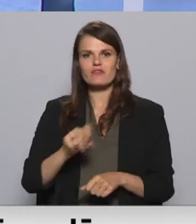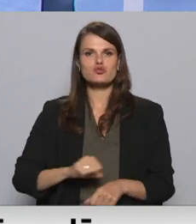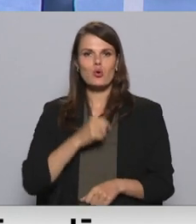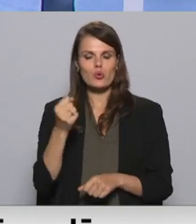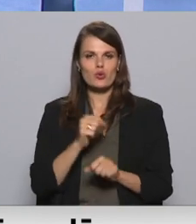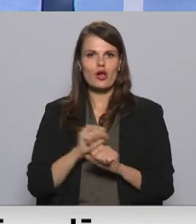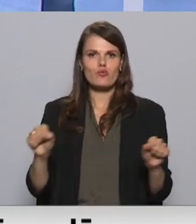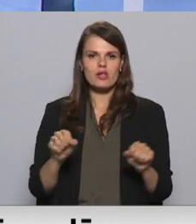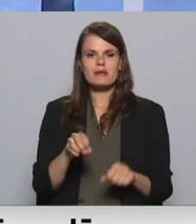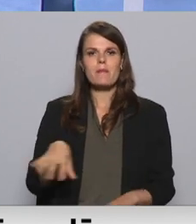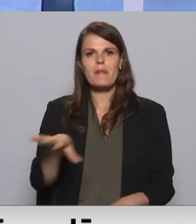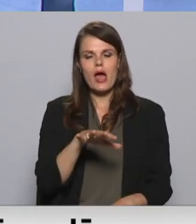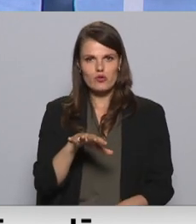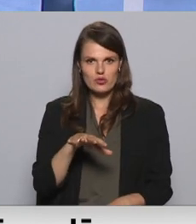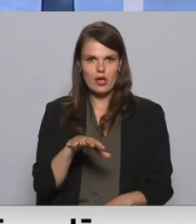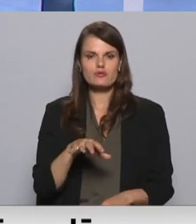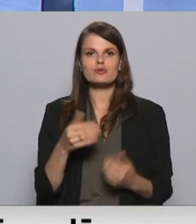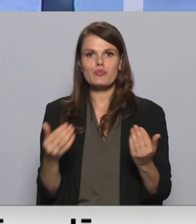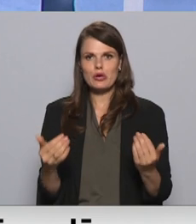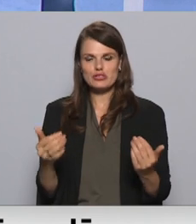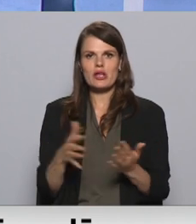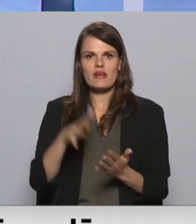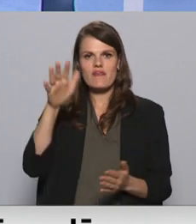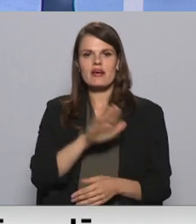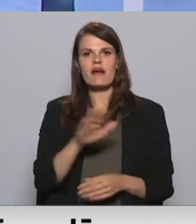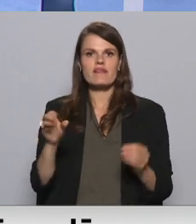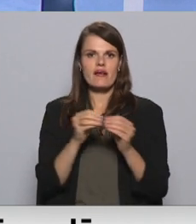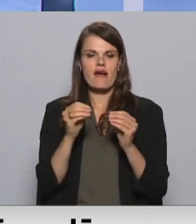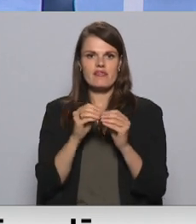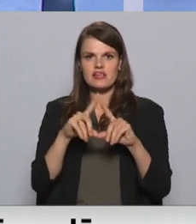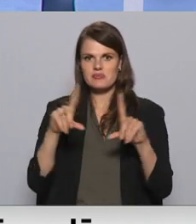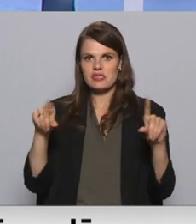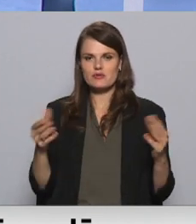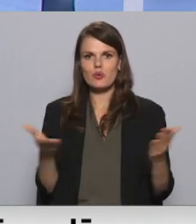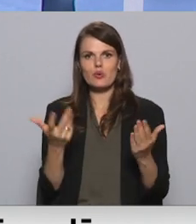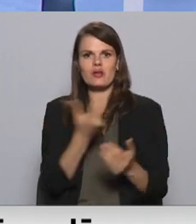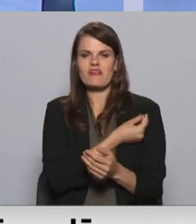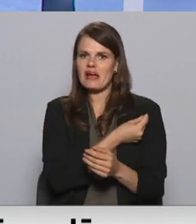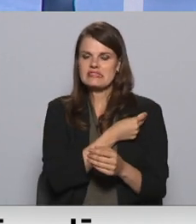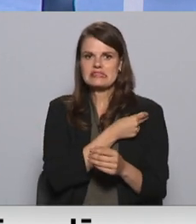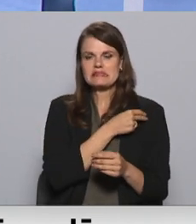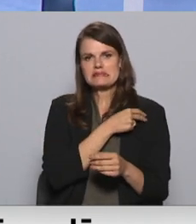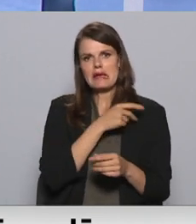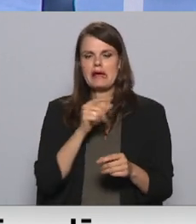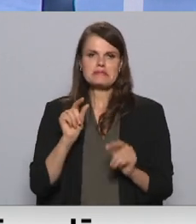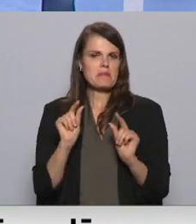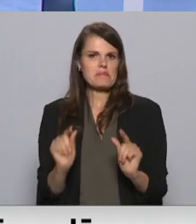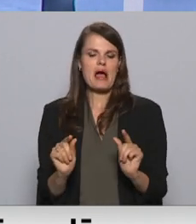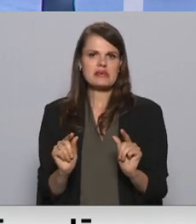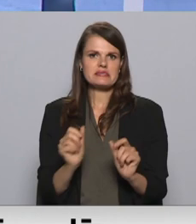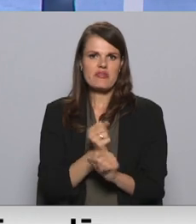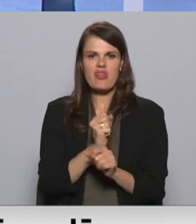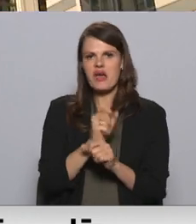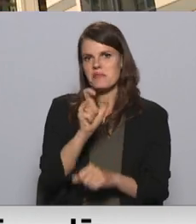būs nodrošināt bērnu dārzos. Pašlaik ir vairāk nekā 10 iestāžu, kurās vakcinējas kūtri. Plašāk stāsta Dāvis